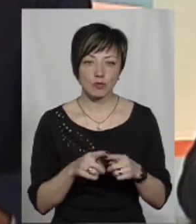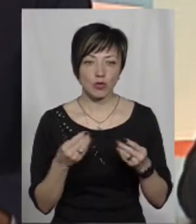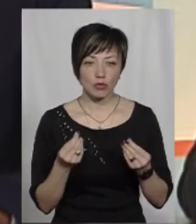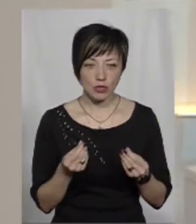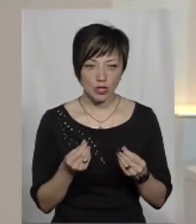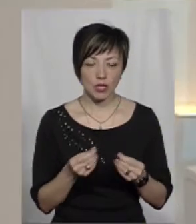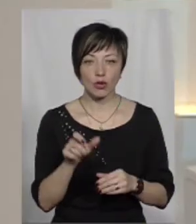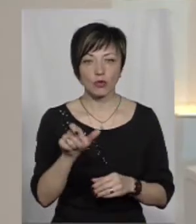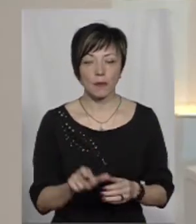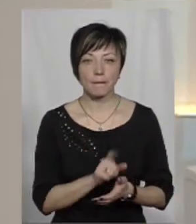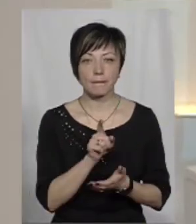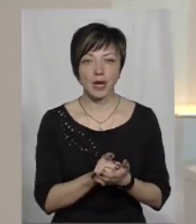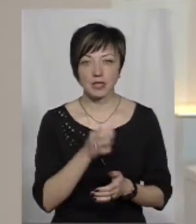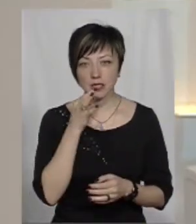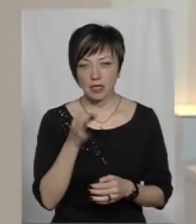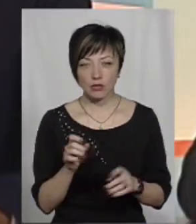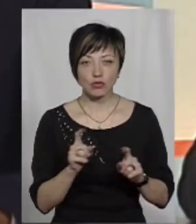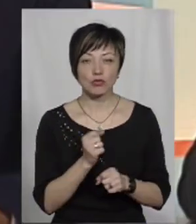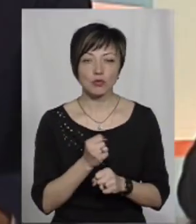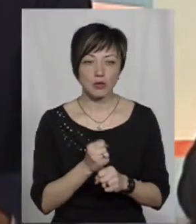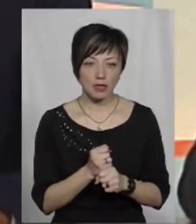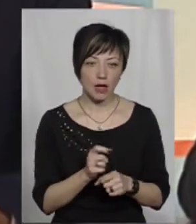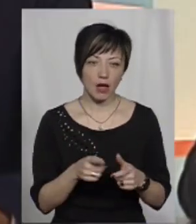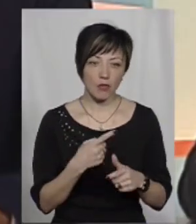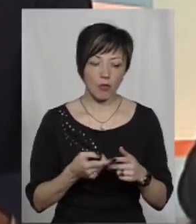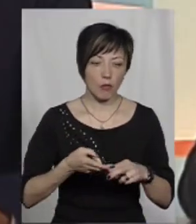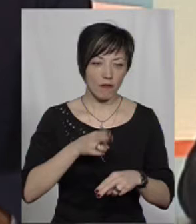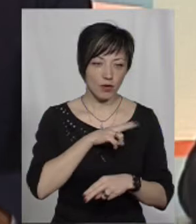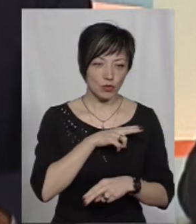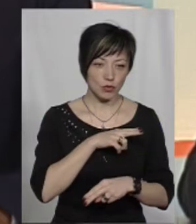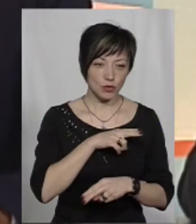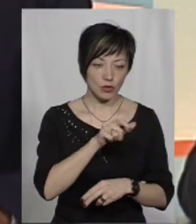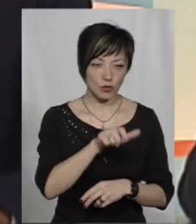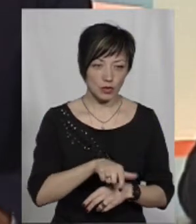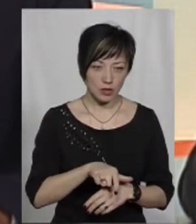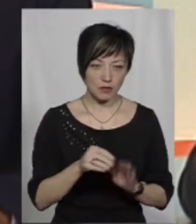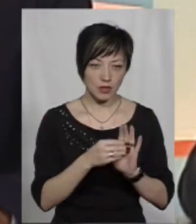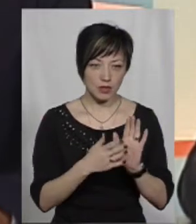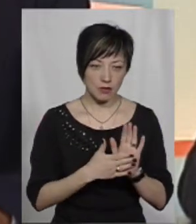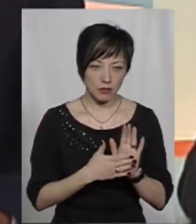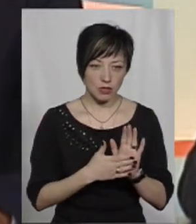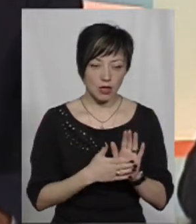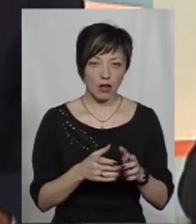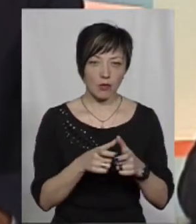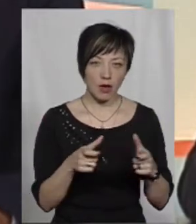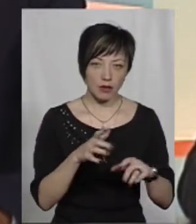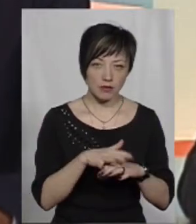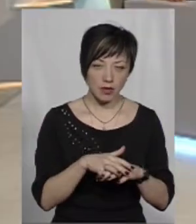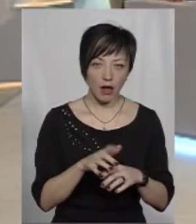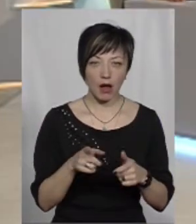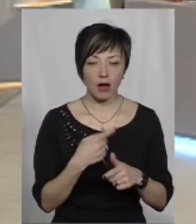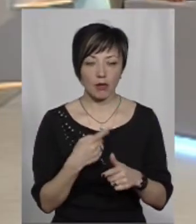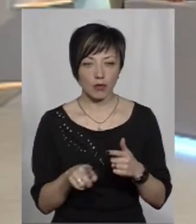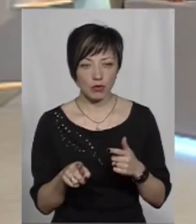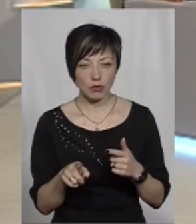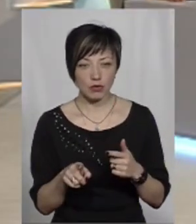Тому, відповідно, споживач має сказати, що з ними зробити, або повернути їх йому, вказавши там картковий або банківський